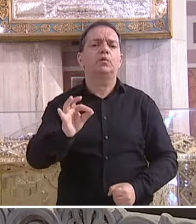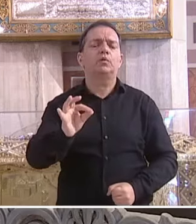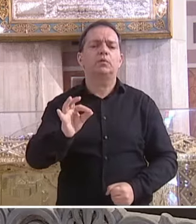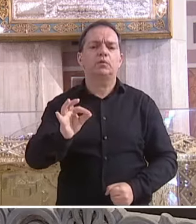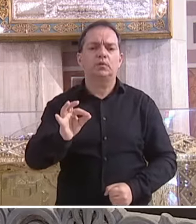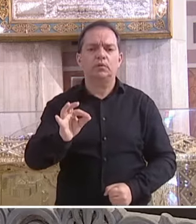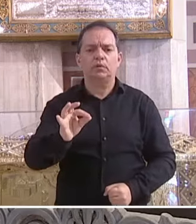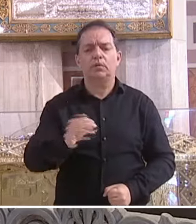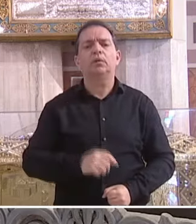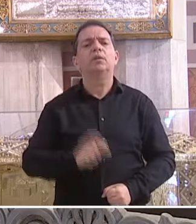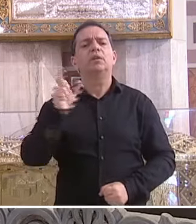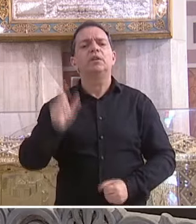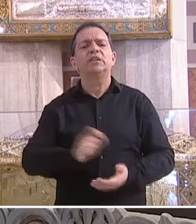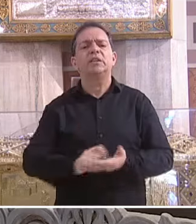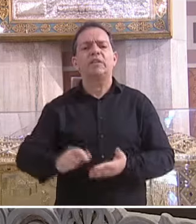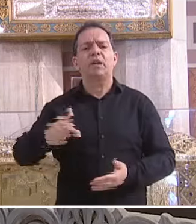Γεώργιος Τερτσέτης,